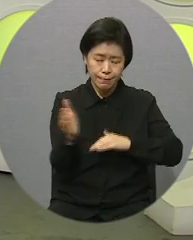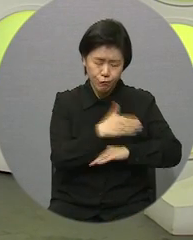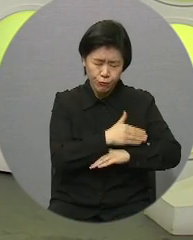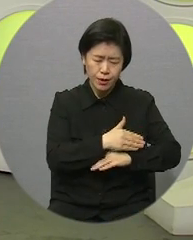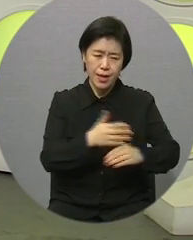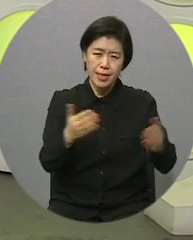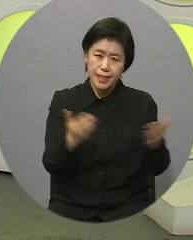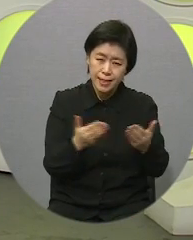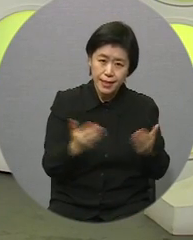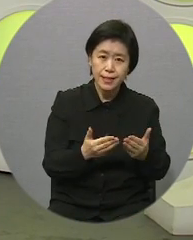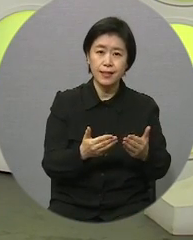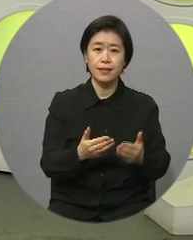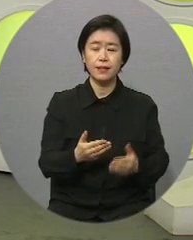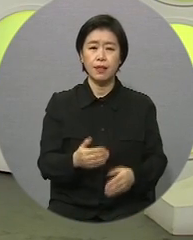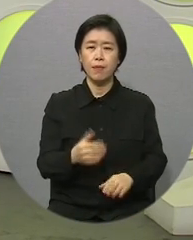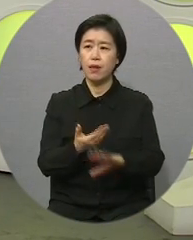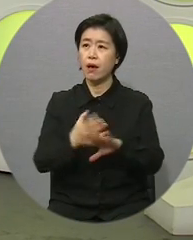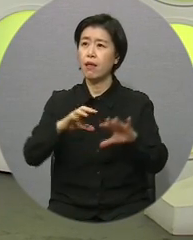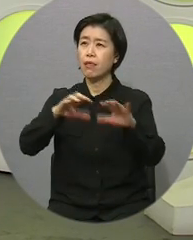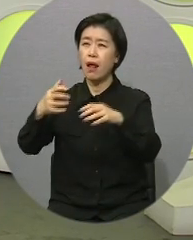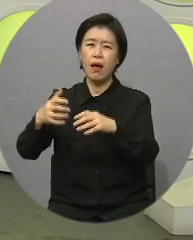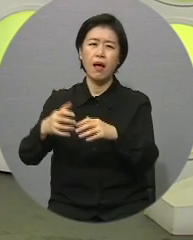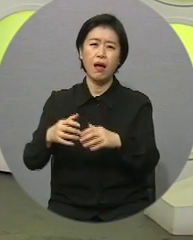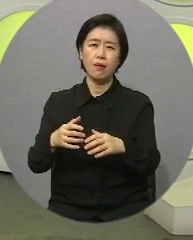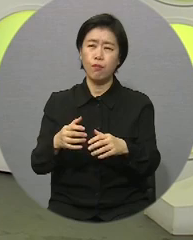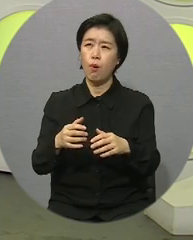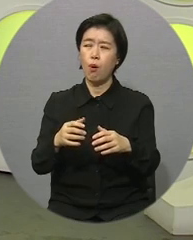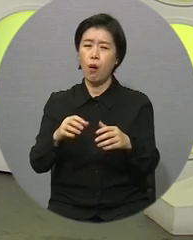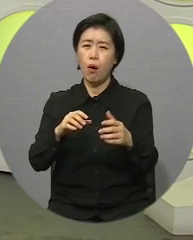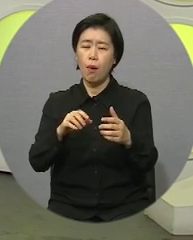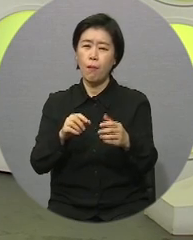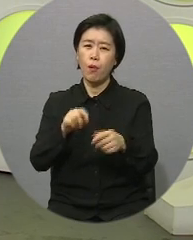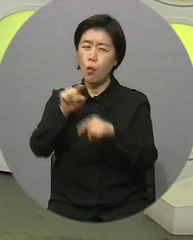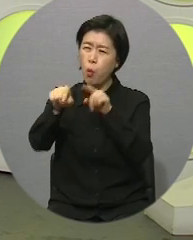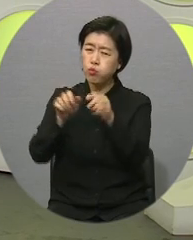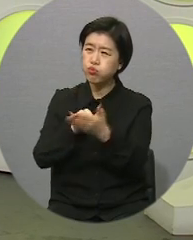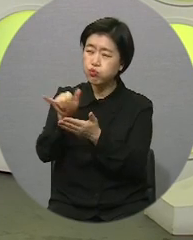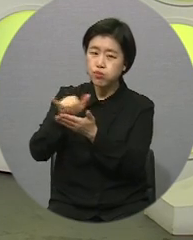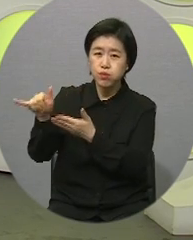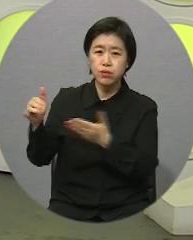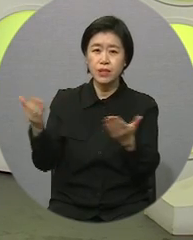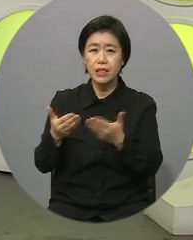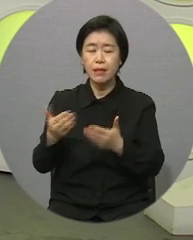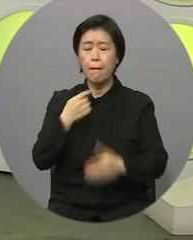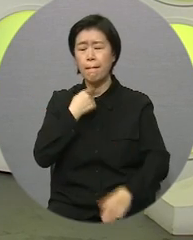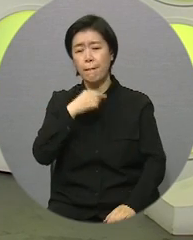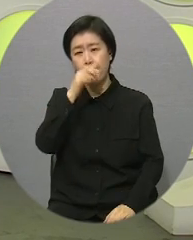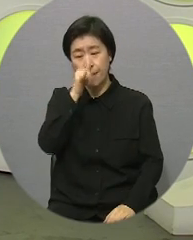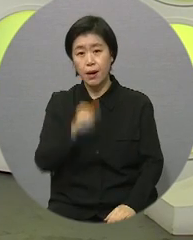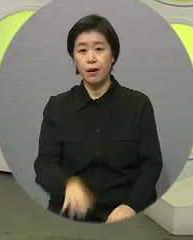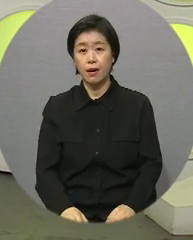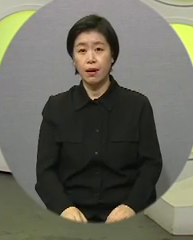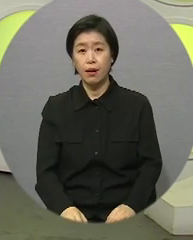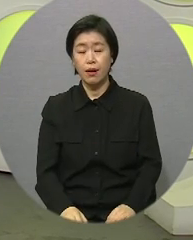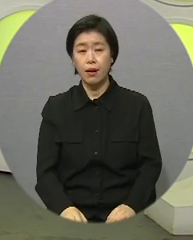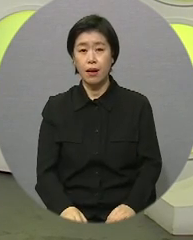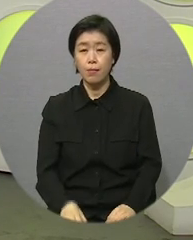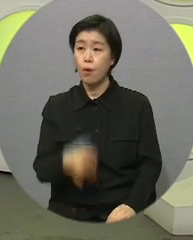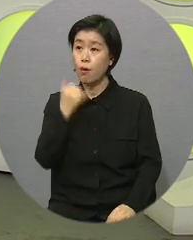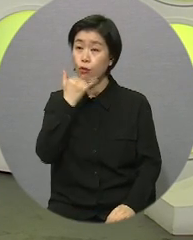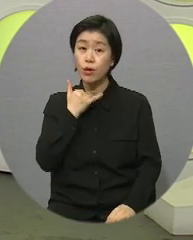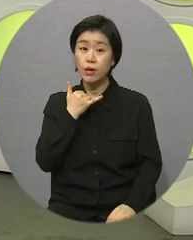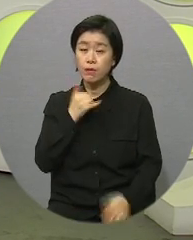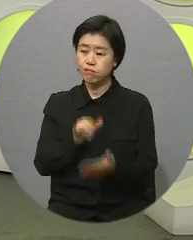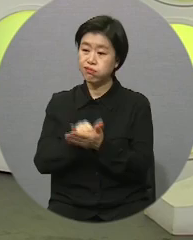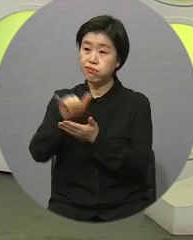중동 가서 일해 월 가서 싸웠고 독일 가서 뭐 예 간호원 하셨고